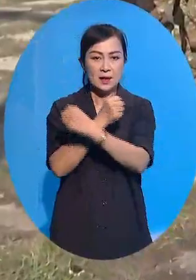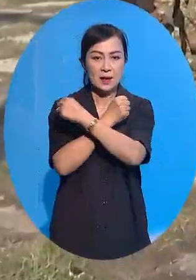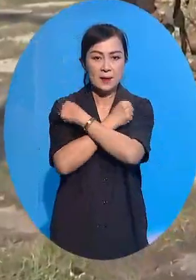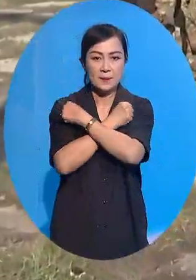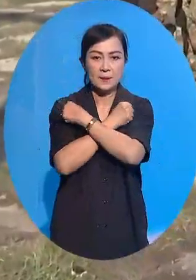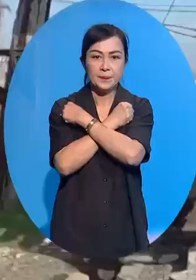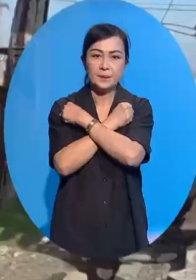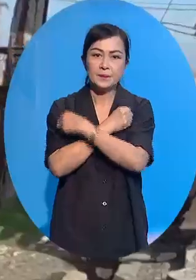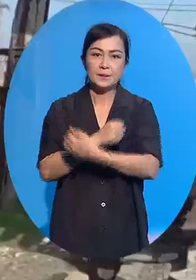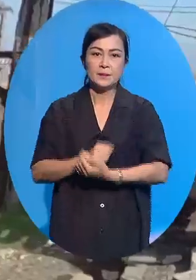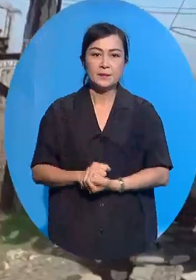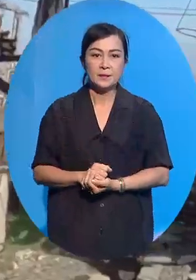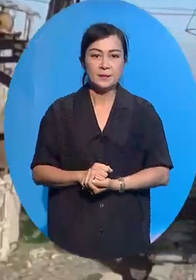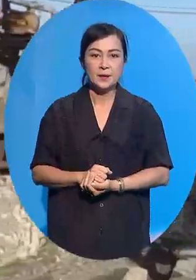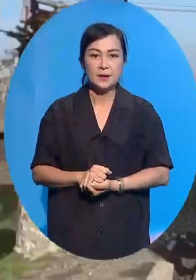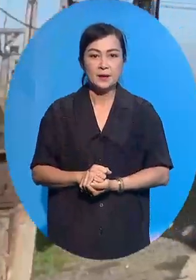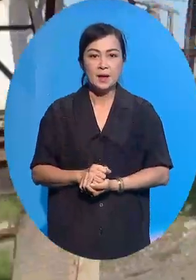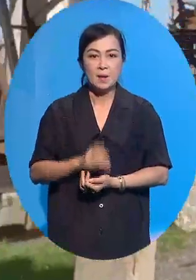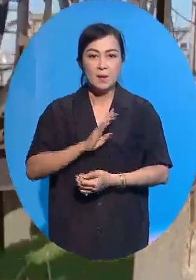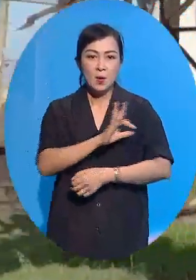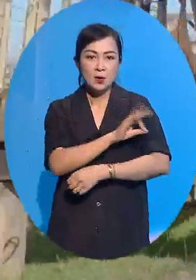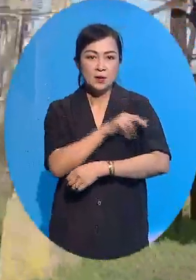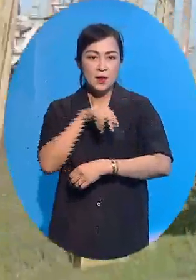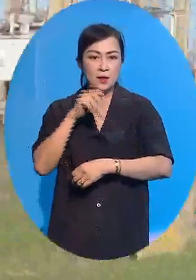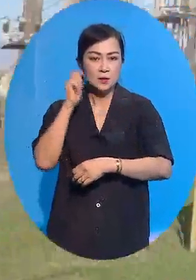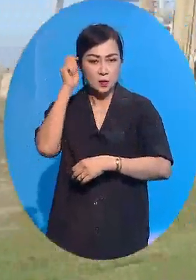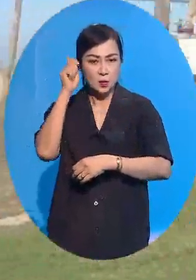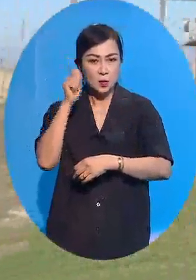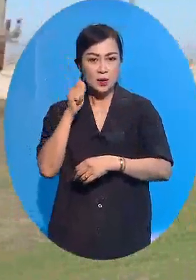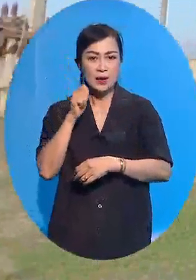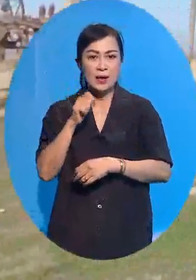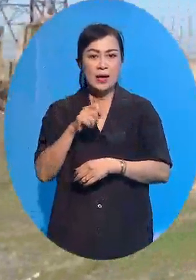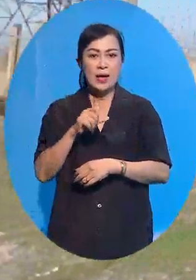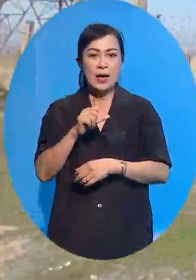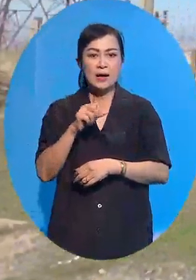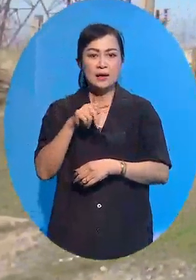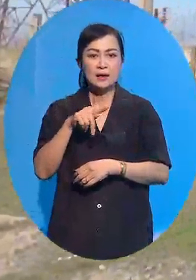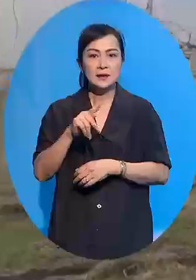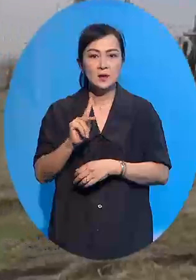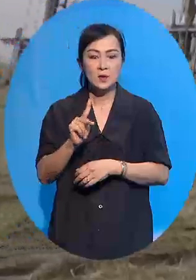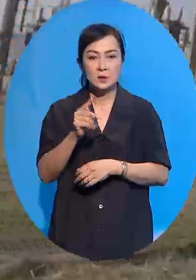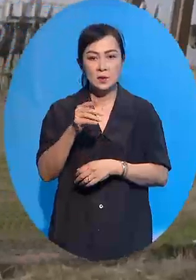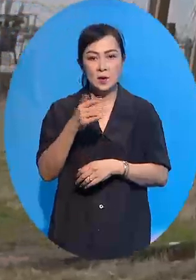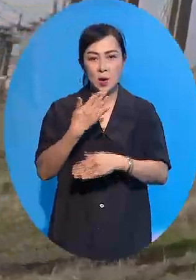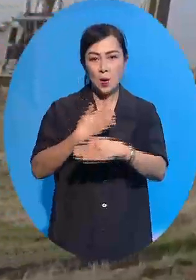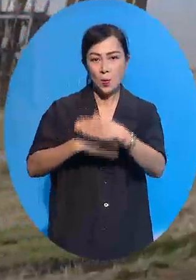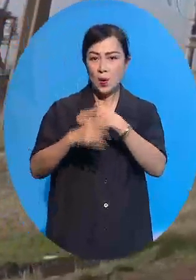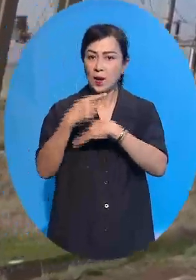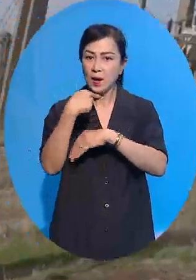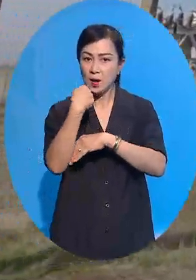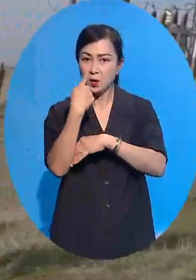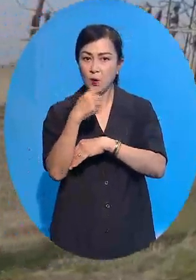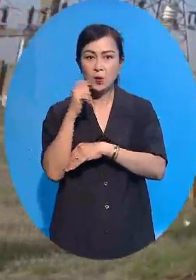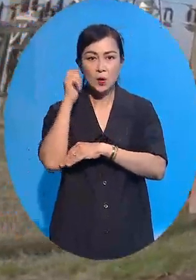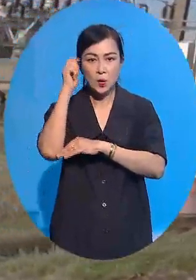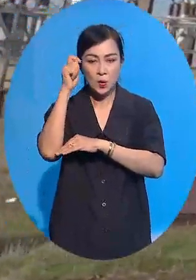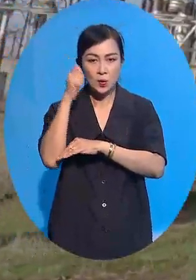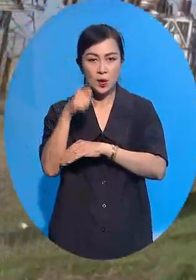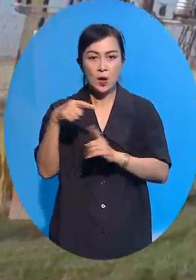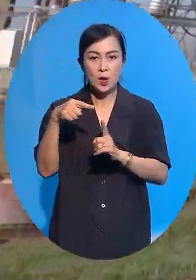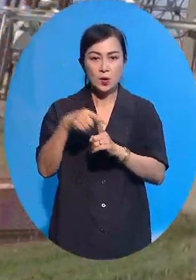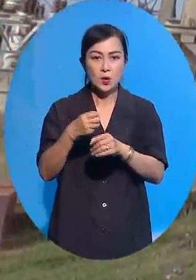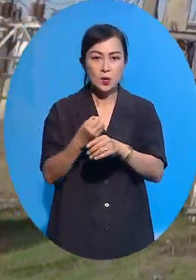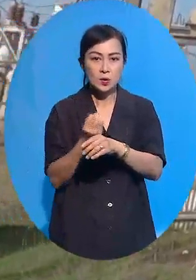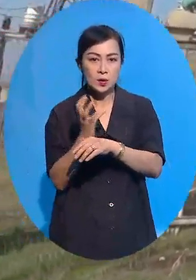lên. Trong một diễn biến liên quan, Bộ trưởng Năng lượng Ukraine Herman Halushenko hôm qua nói rằng Ukraine có thể nối